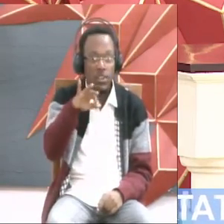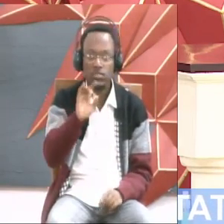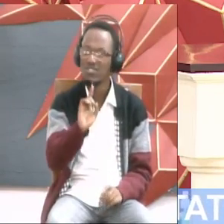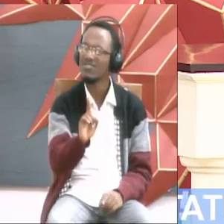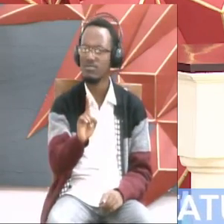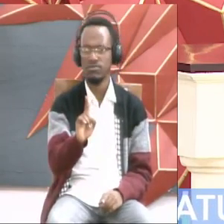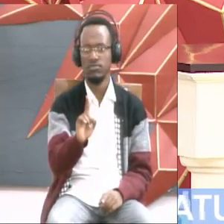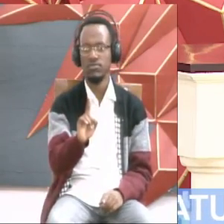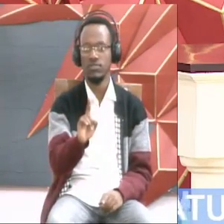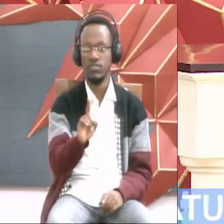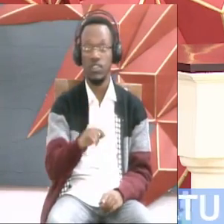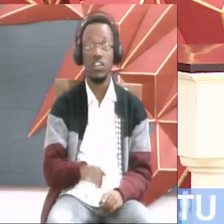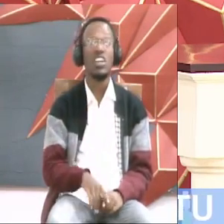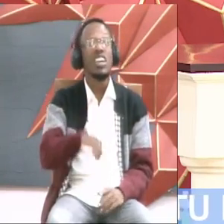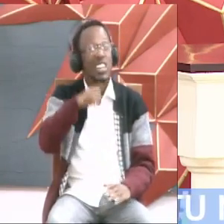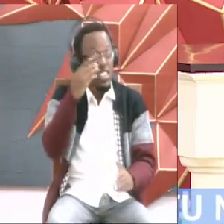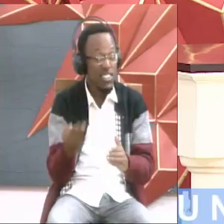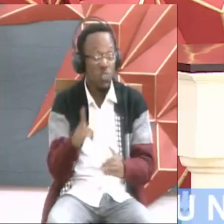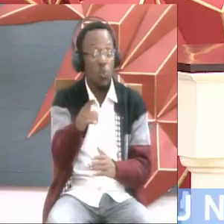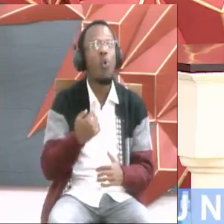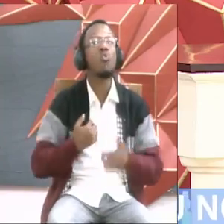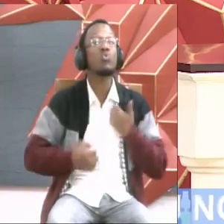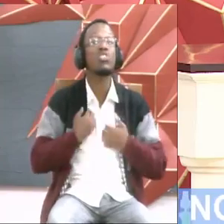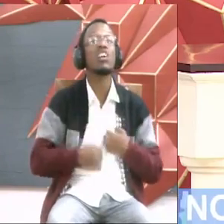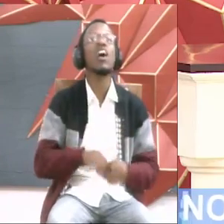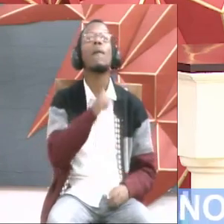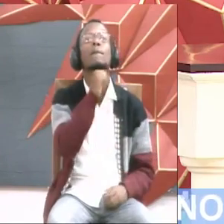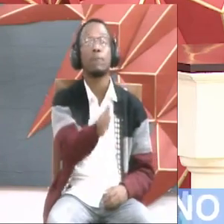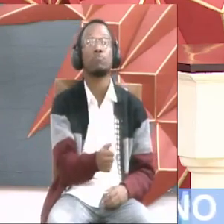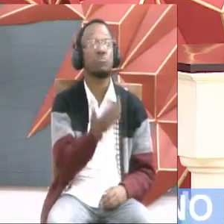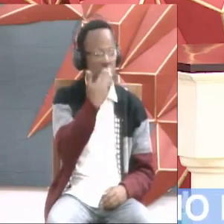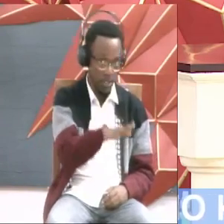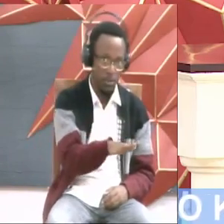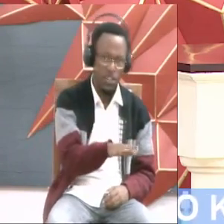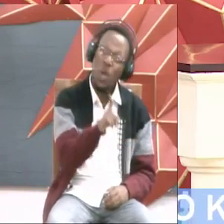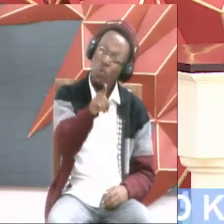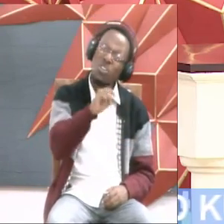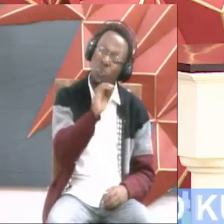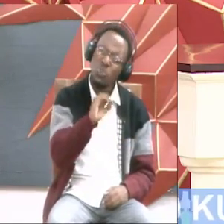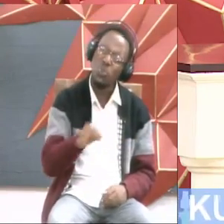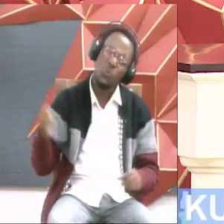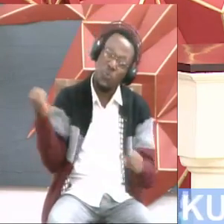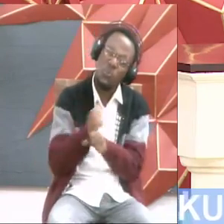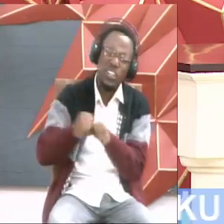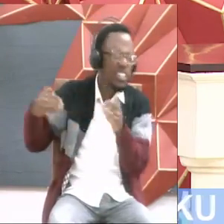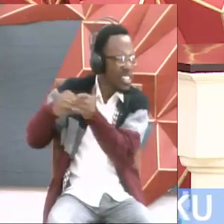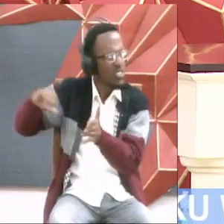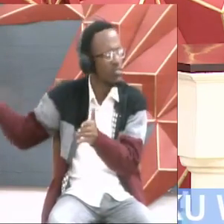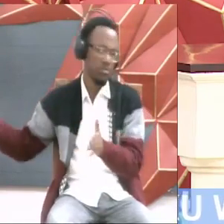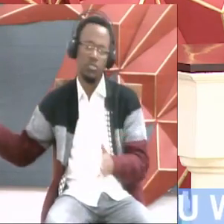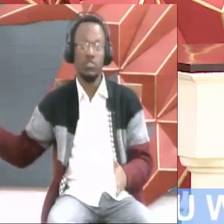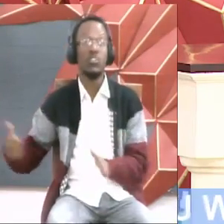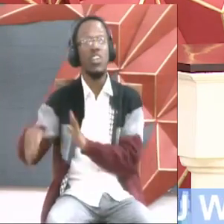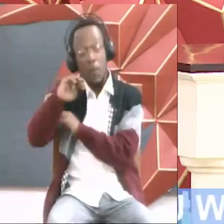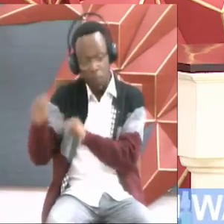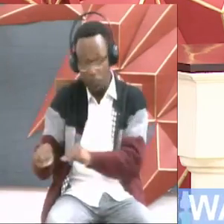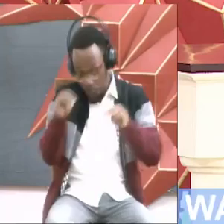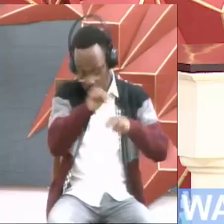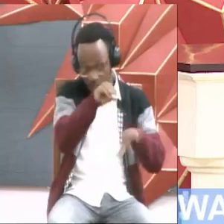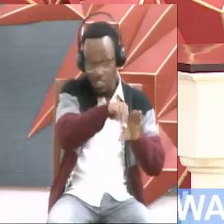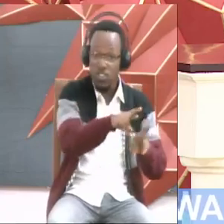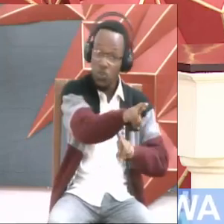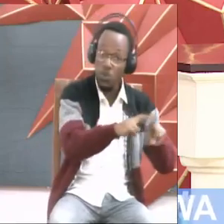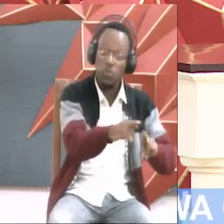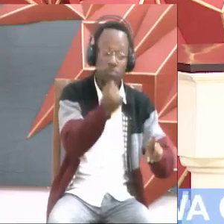kikubako ntukagikorere abandi nawe imana yatwimuriye mu bwami bw'umwana wa